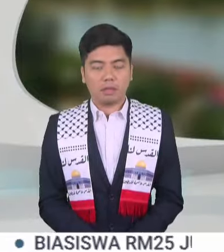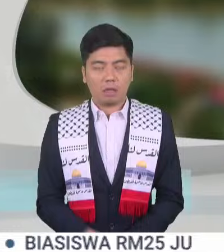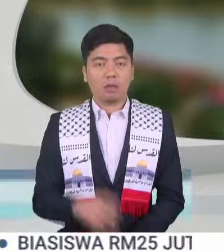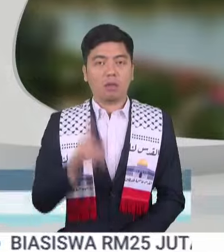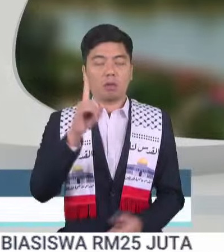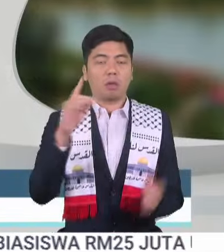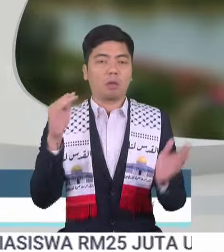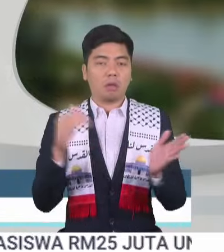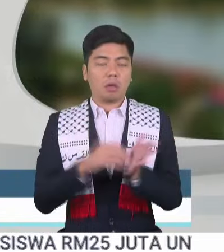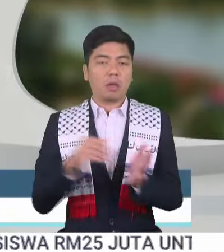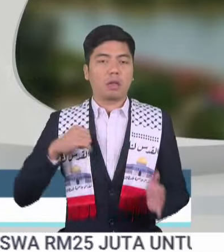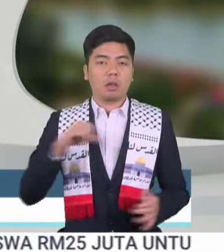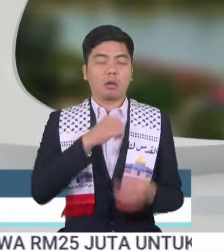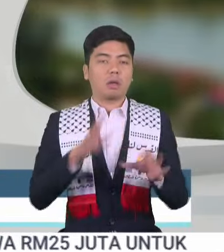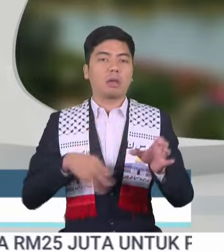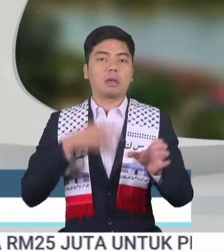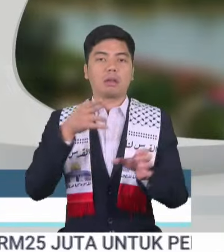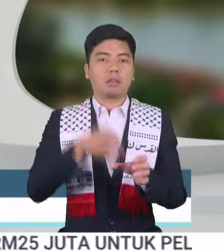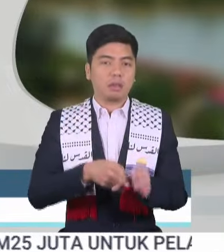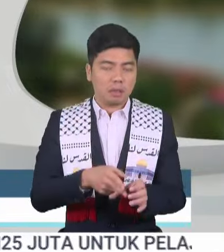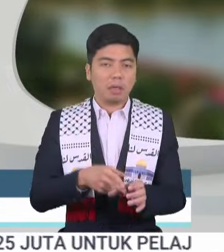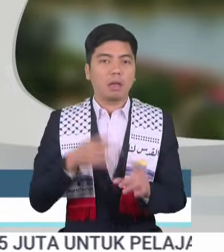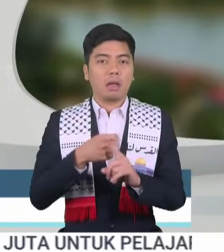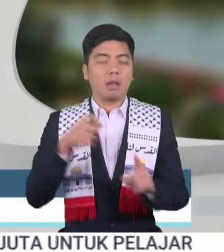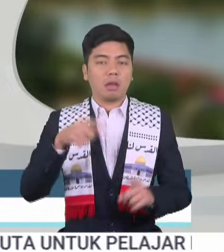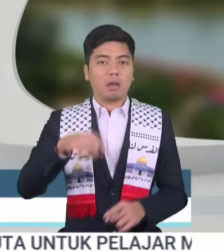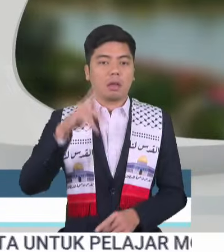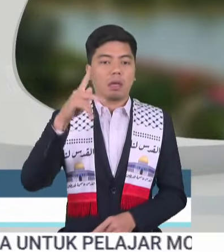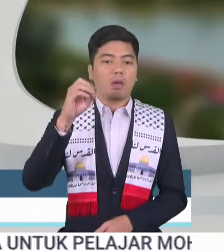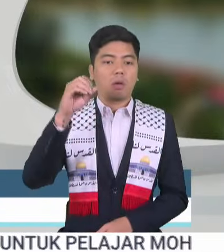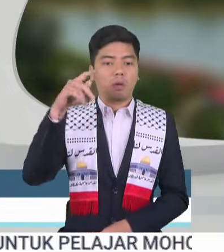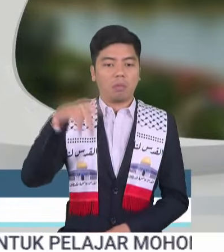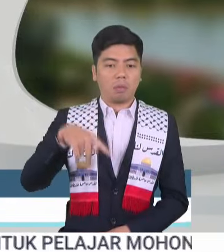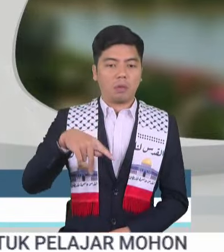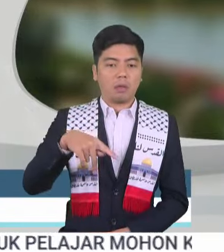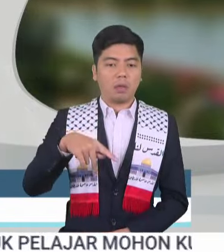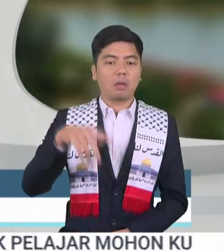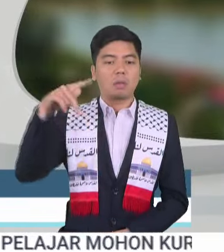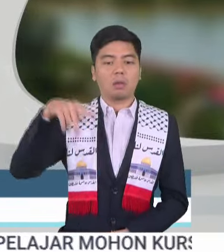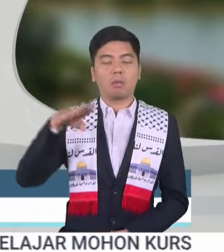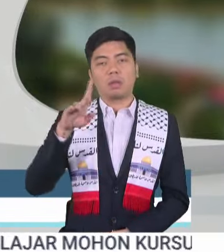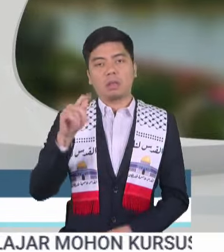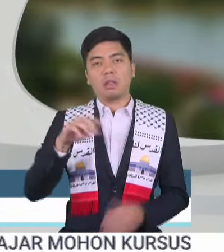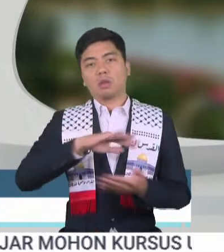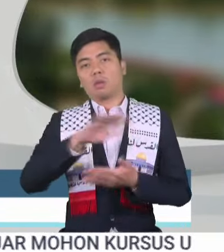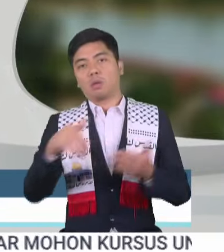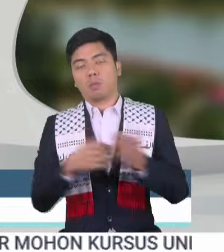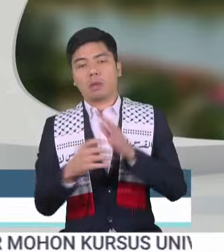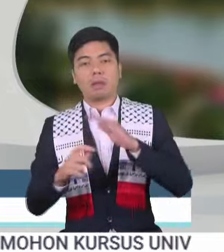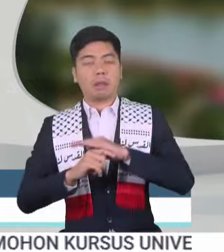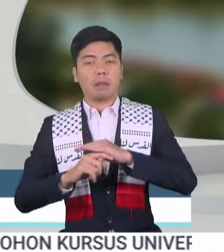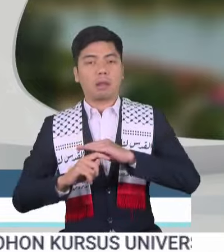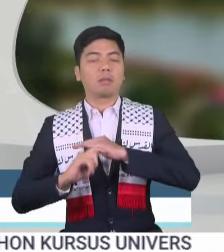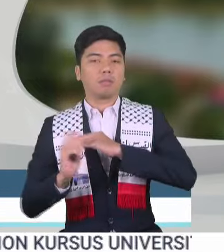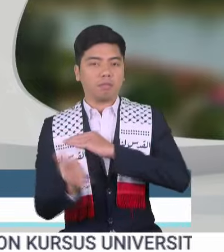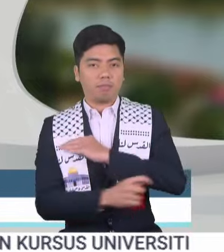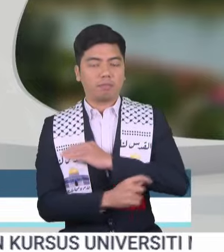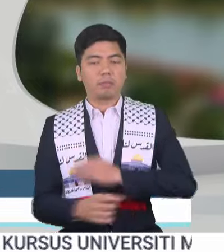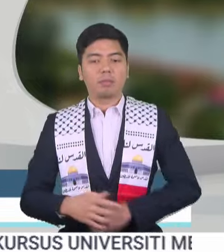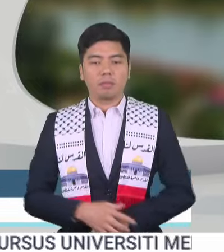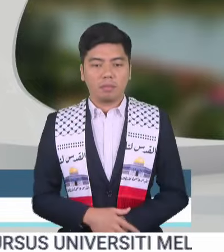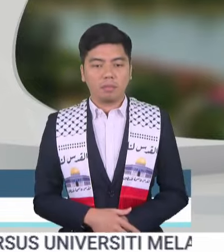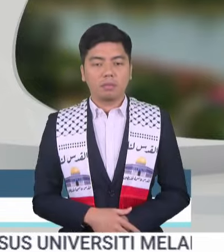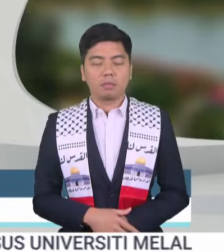1,000 ahli disasar menyertai korporasi pihak berkuasa tempatan KOP PBT di seluruh negara sebelum akhir tahun ini.